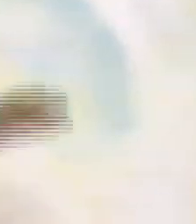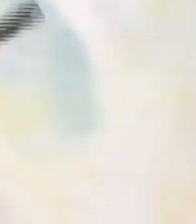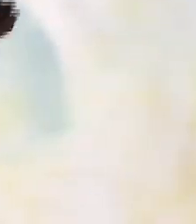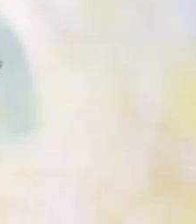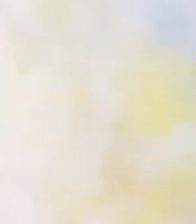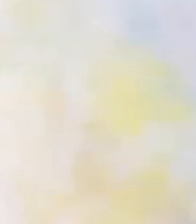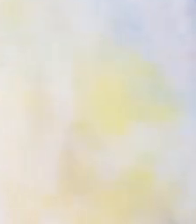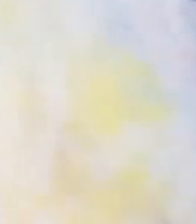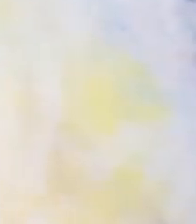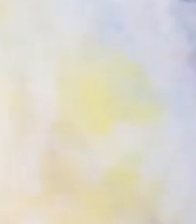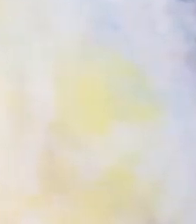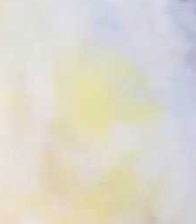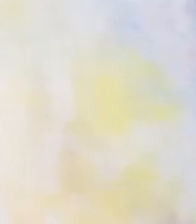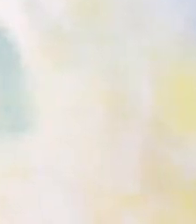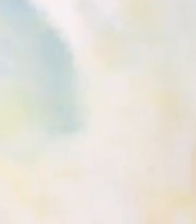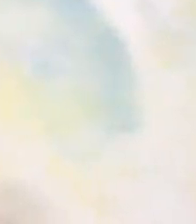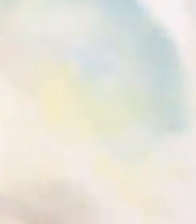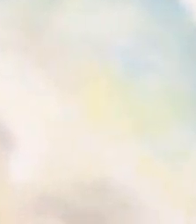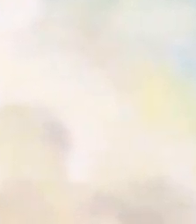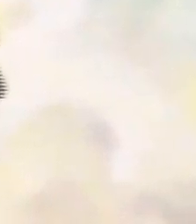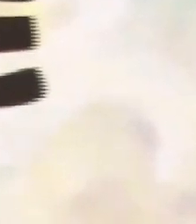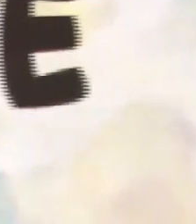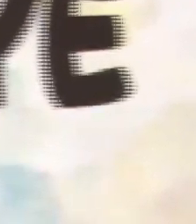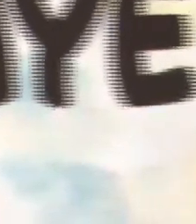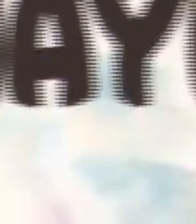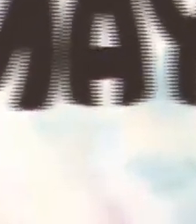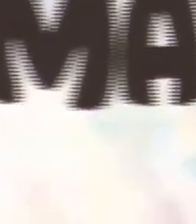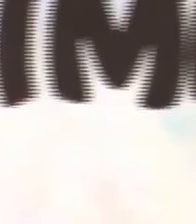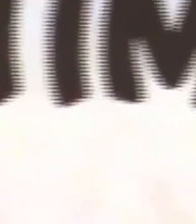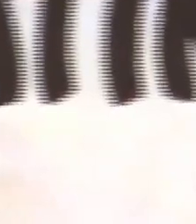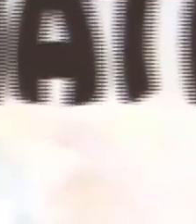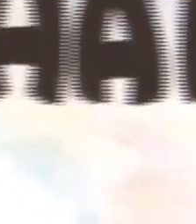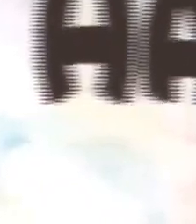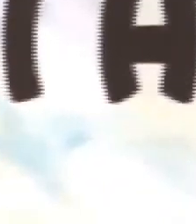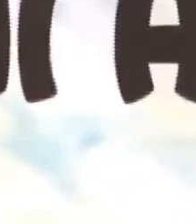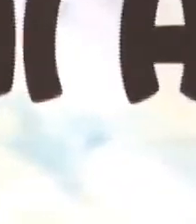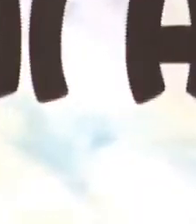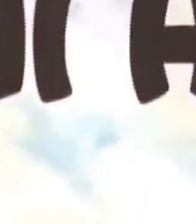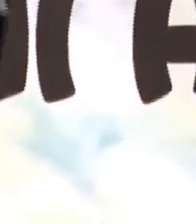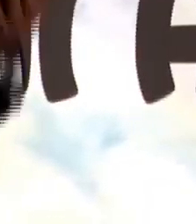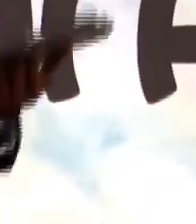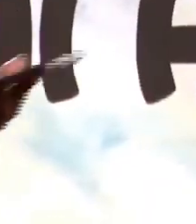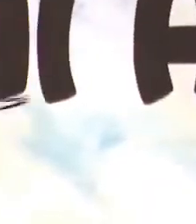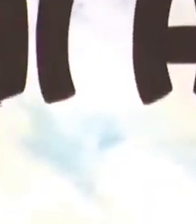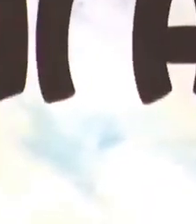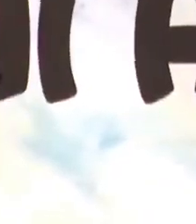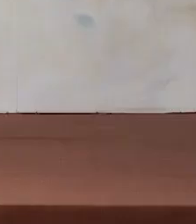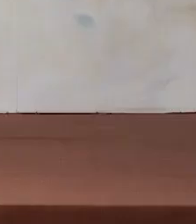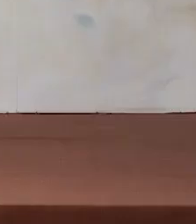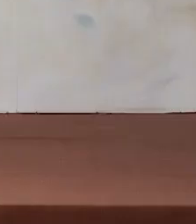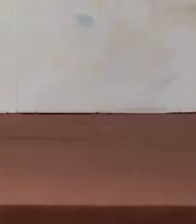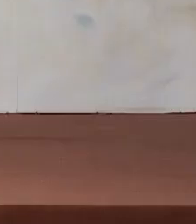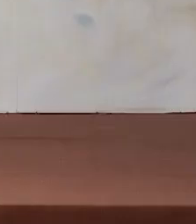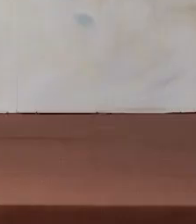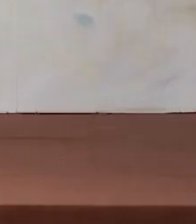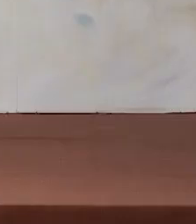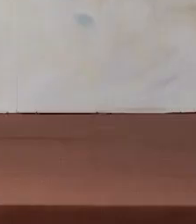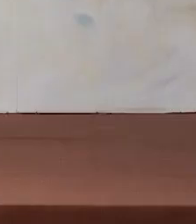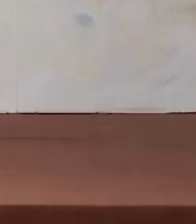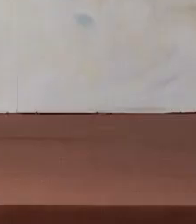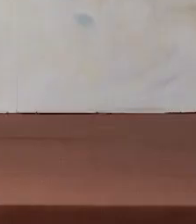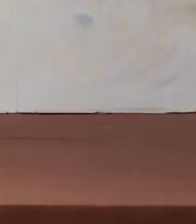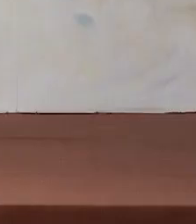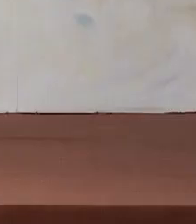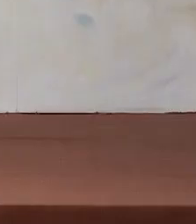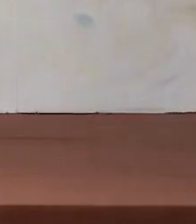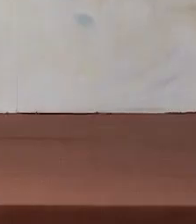40 akaenda mpaka fika 10, akaamini kwamba Sodoma na Gomora itakuwa ina watu 10. Point